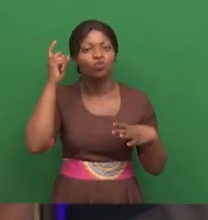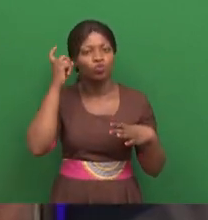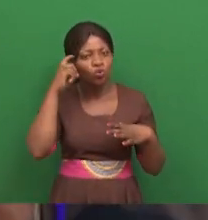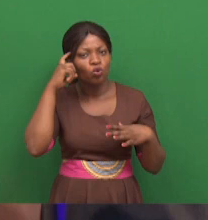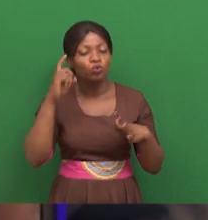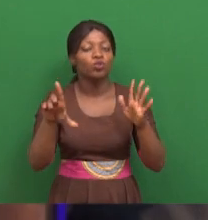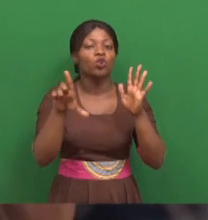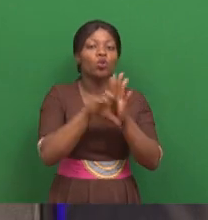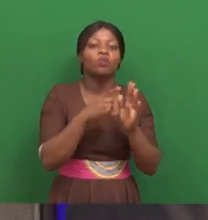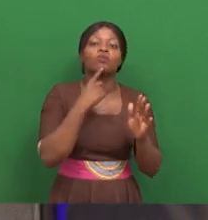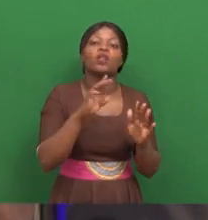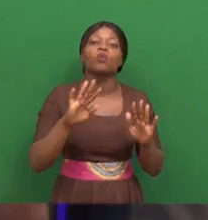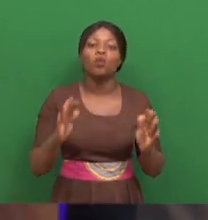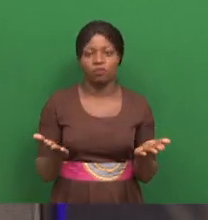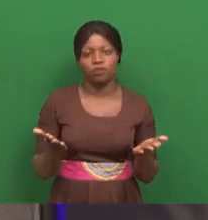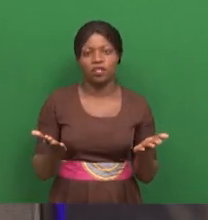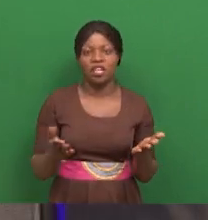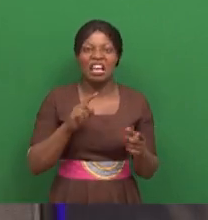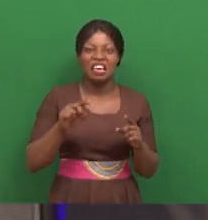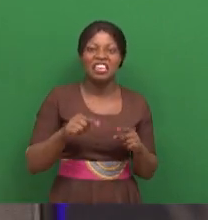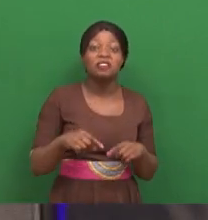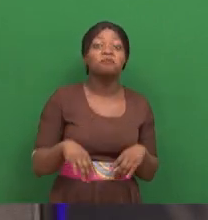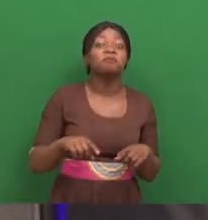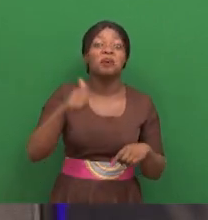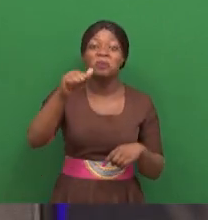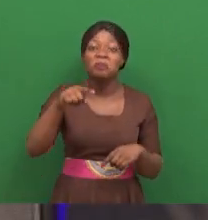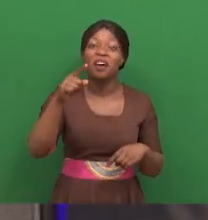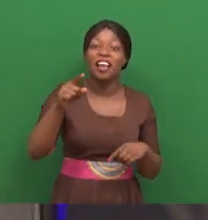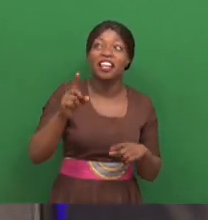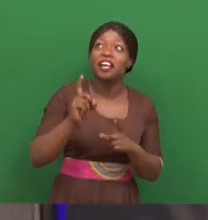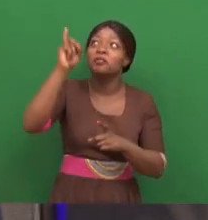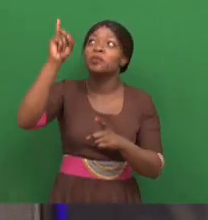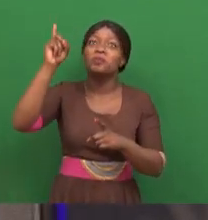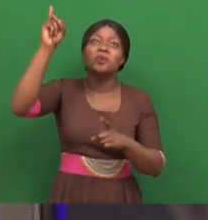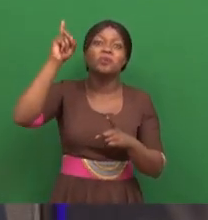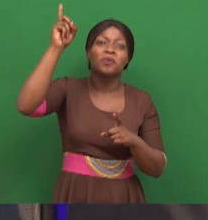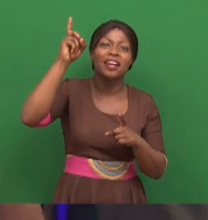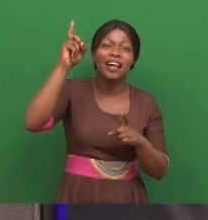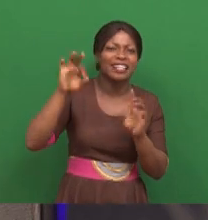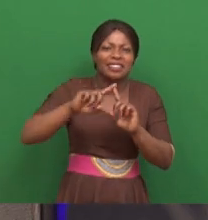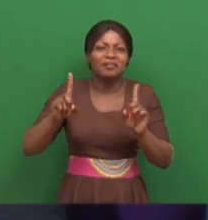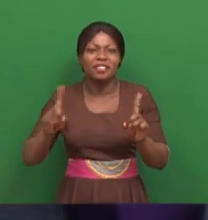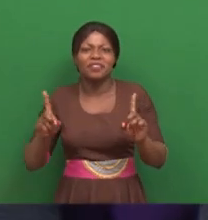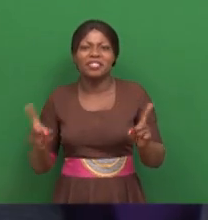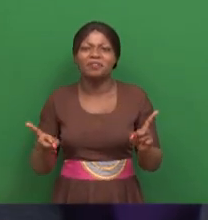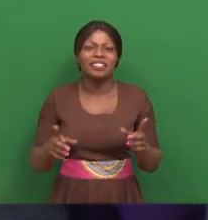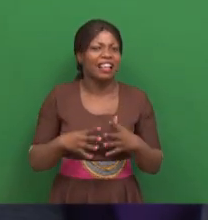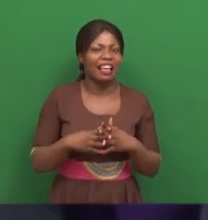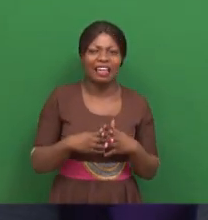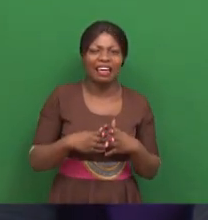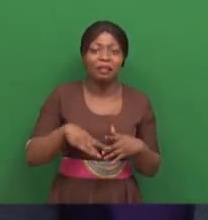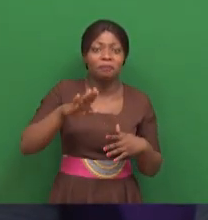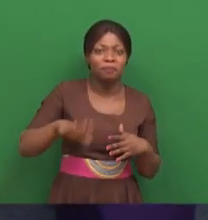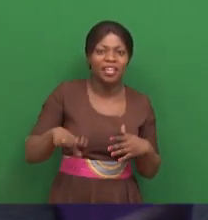kodzero yavo. Pozouya choice kombi yakapimbwa kombi inenge isina fitness ko consumer choice